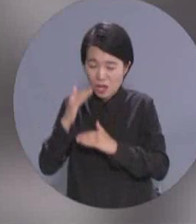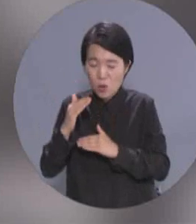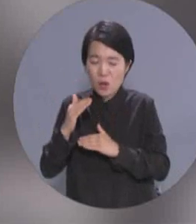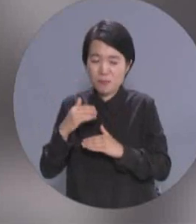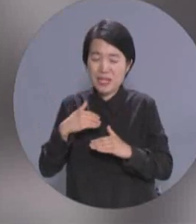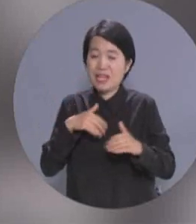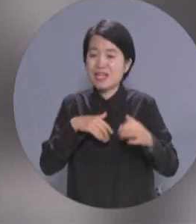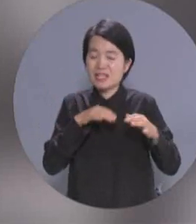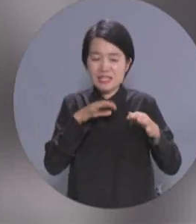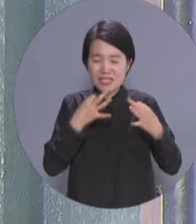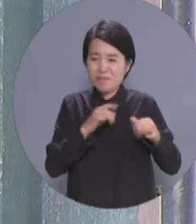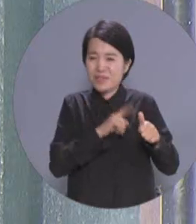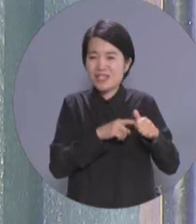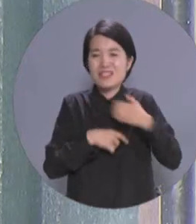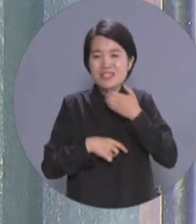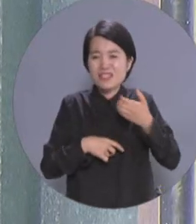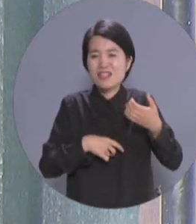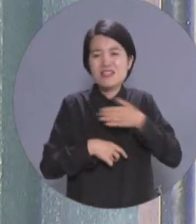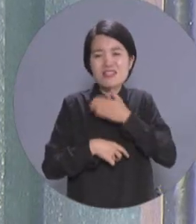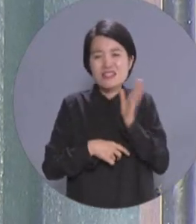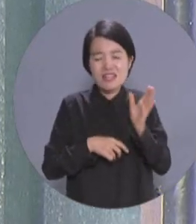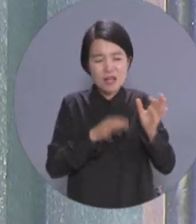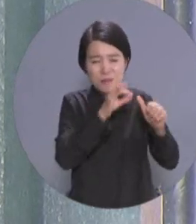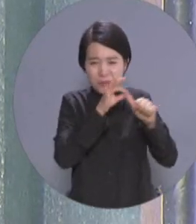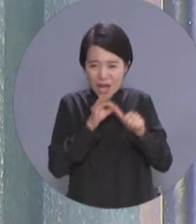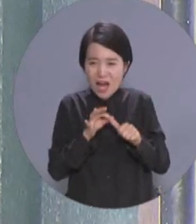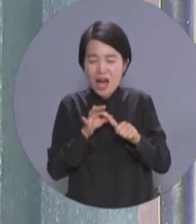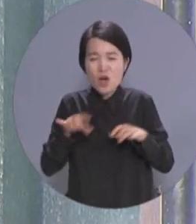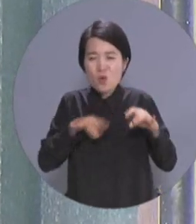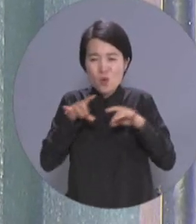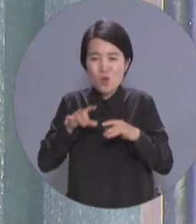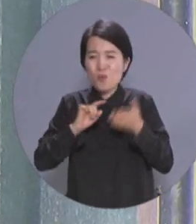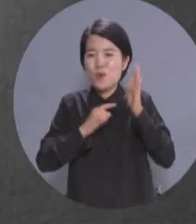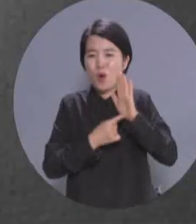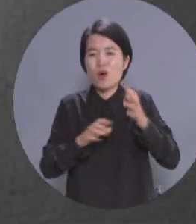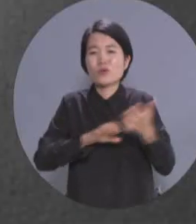대리인을 내세운 것이라고 말한 녹음 파일까지 공개되